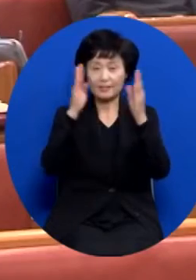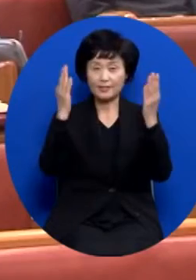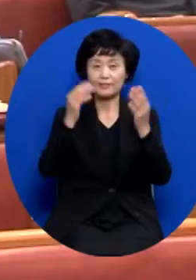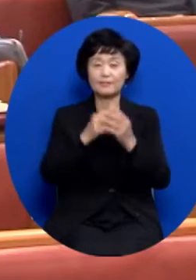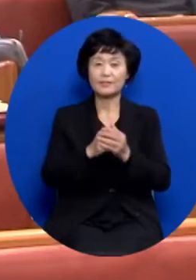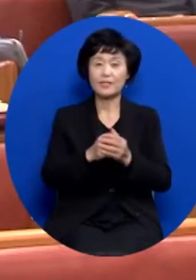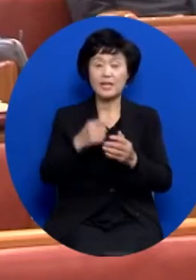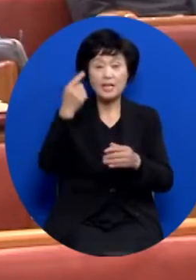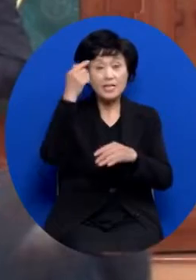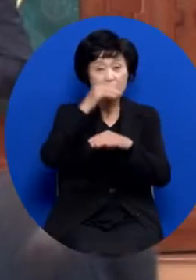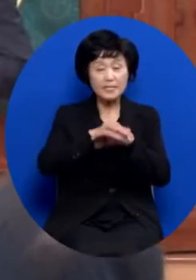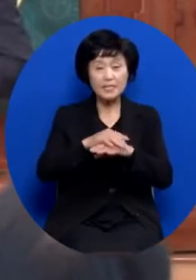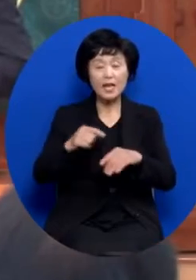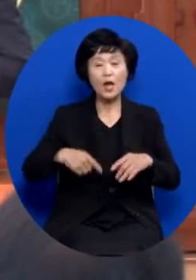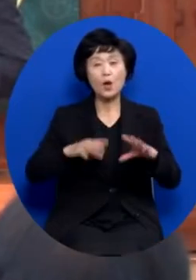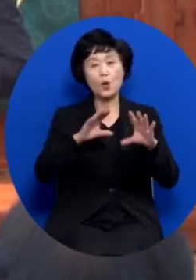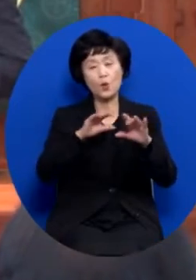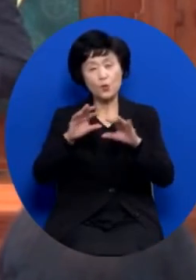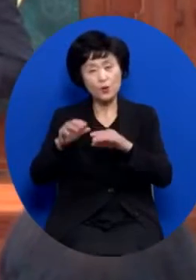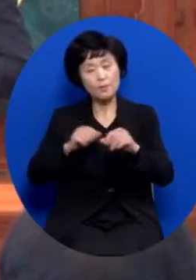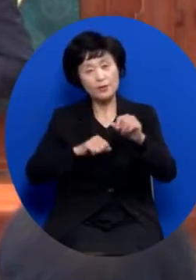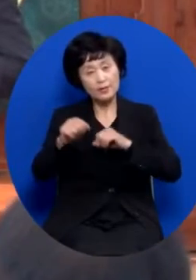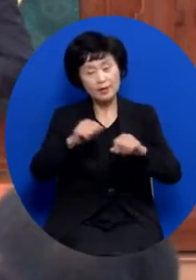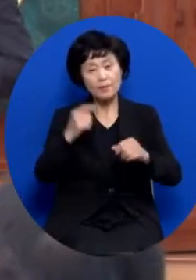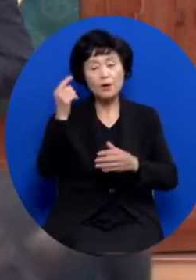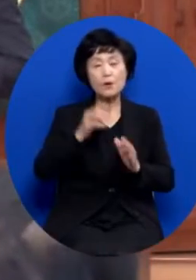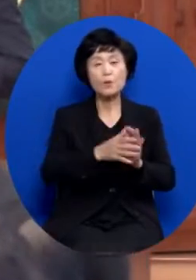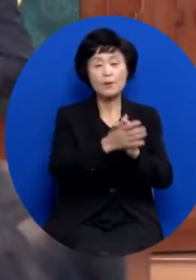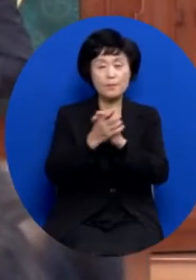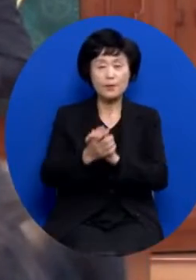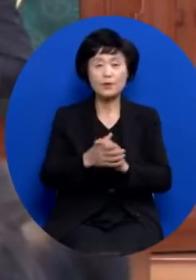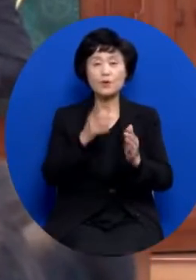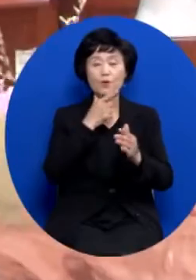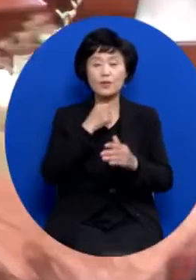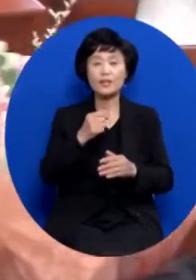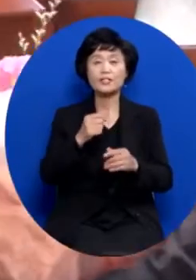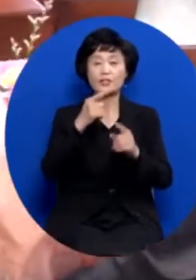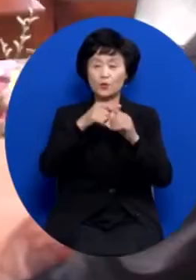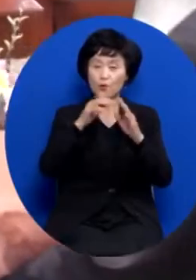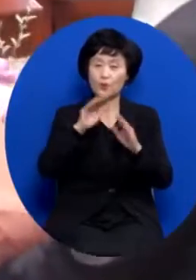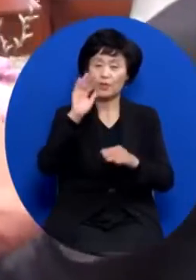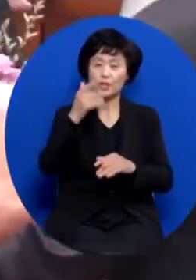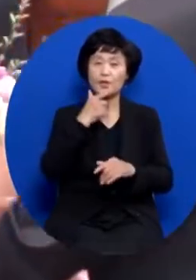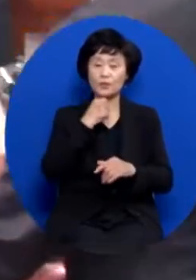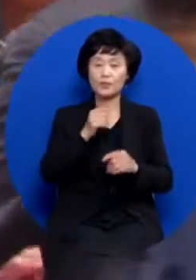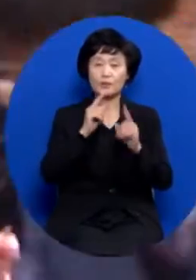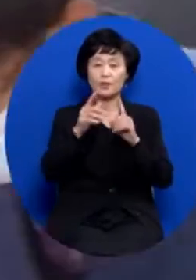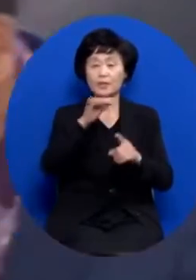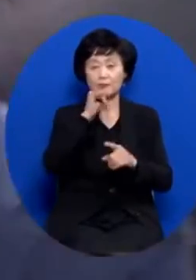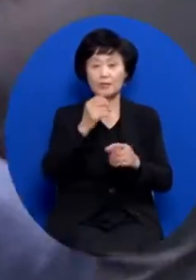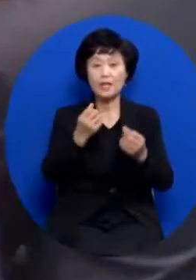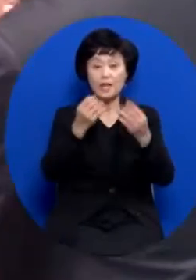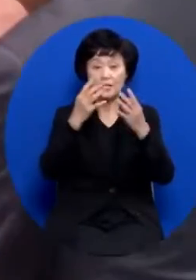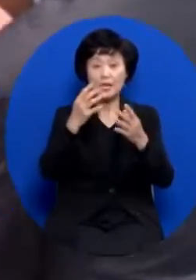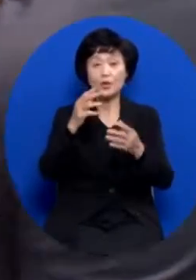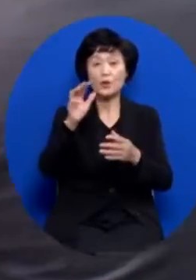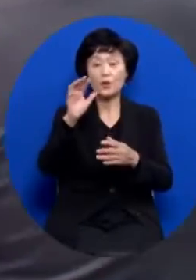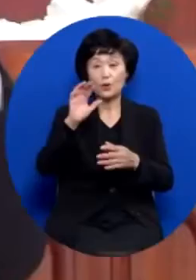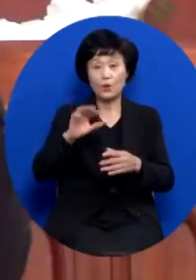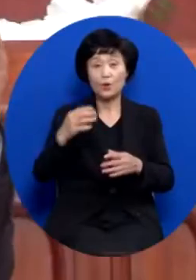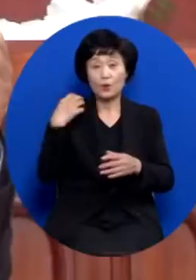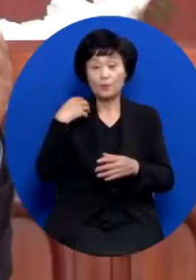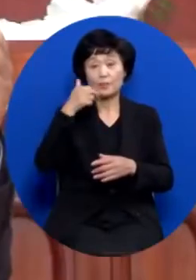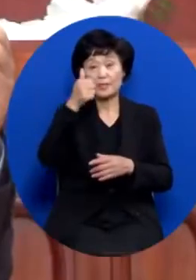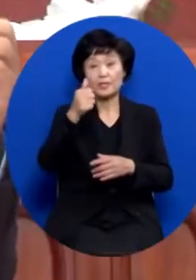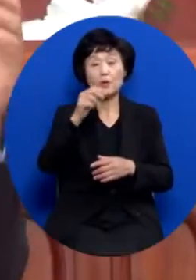온유함을 행함으로 화평으로 열매를 거두는 교회가 되길 바란다고 전했습니다. 이어진 총회에서 신임회장으로 추대된 괴산중앙교회